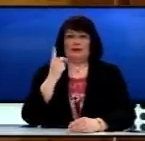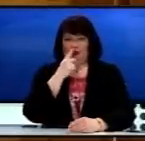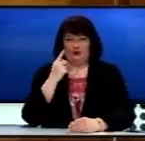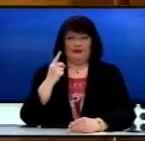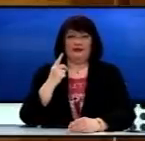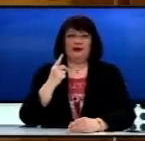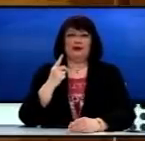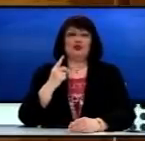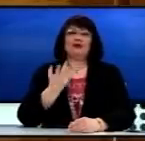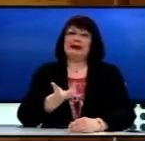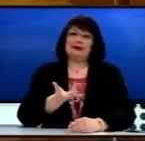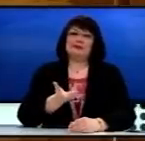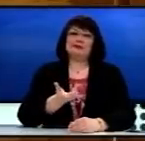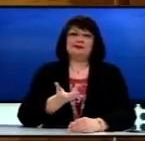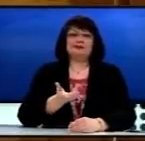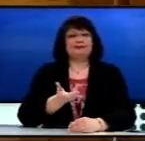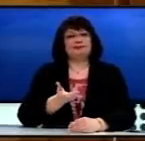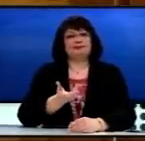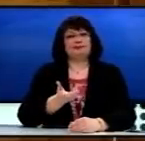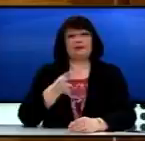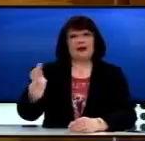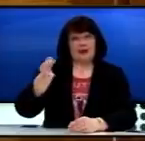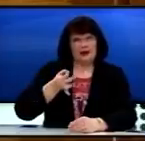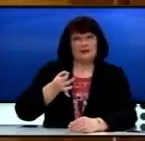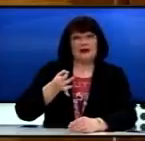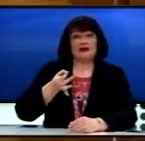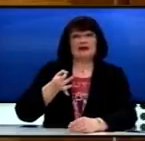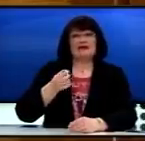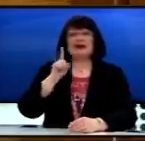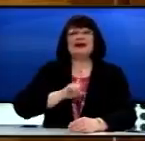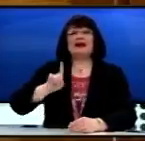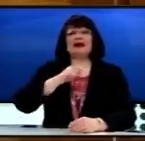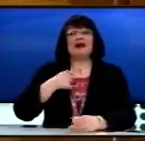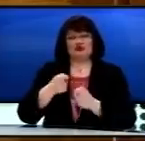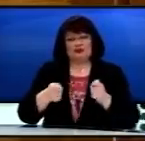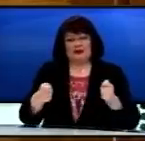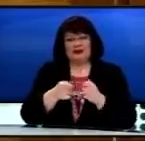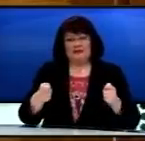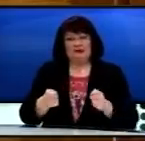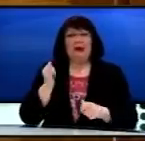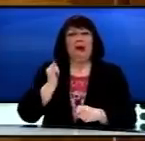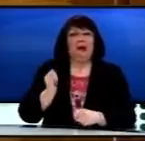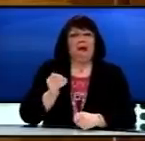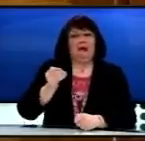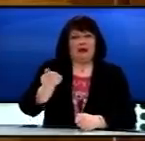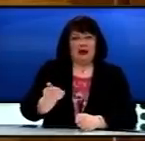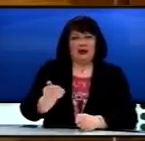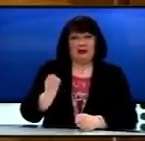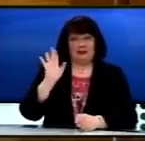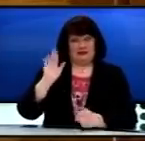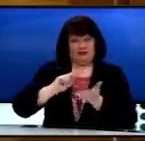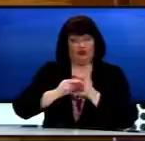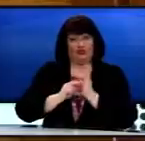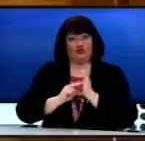2 Νοεμβρίου, όταν αναφερόμενο σε μένα λέγατε ο κ. Μητσοτάκης λαμβάνει μέτρα αλλά διαρκώς κατόπιν εορτής και